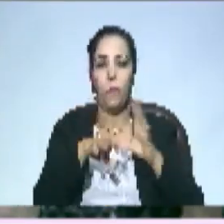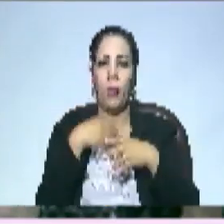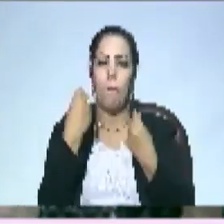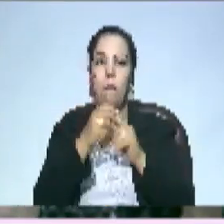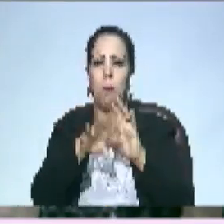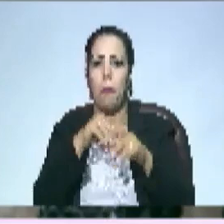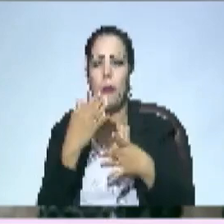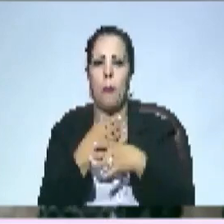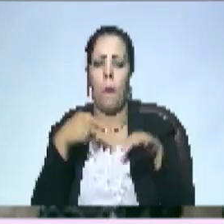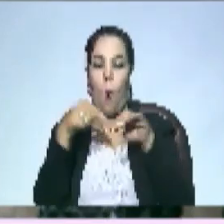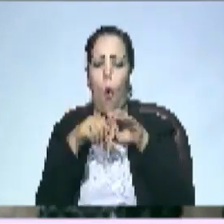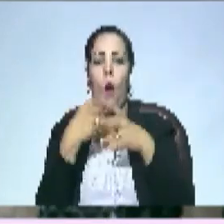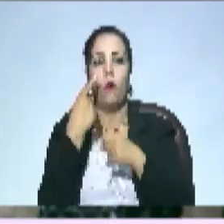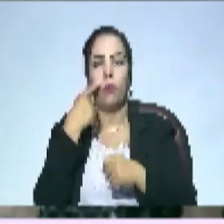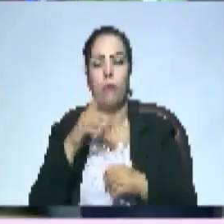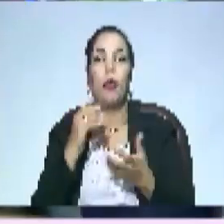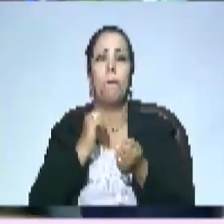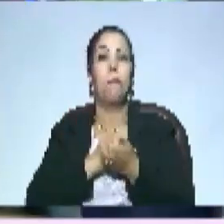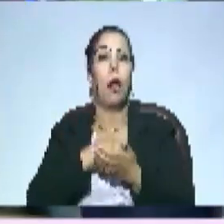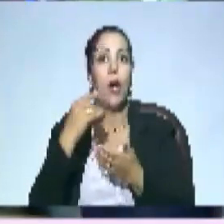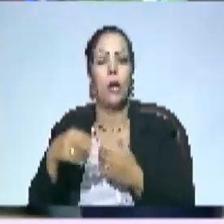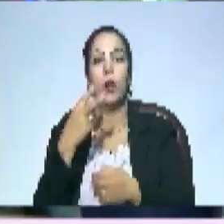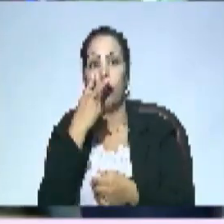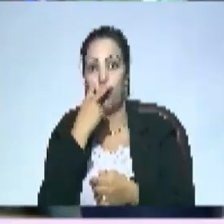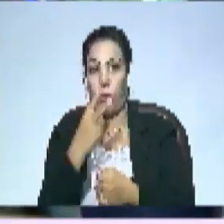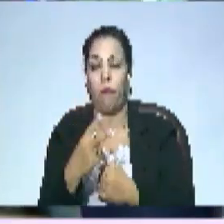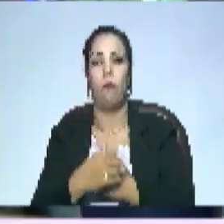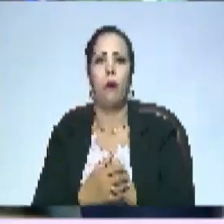كده. تمام. هنبتدي بقى ايه نشوف